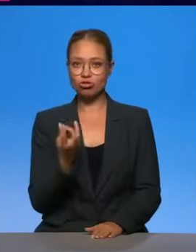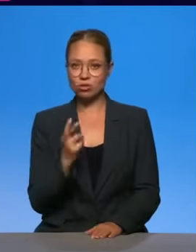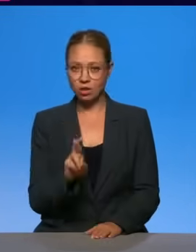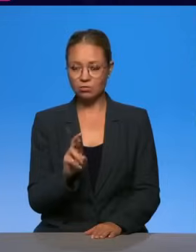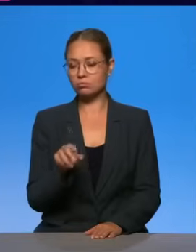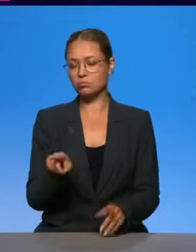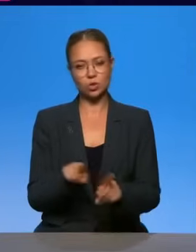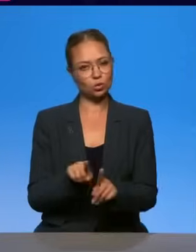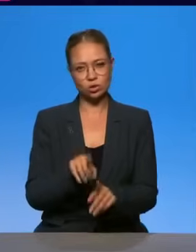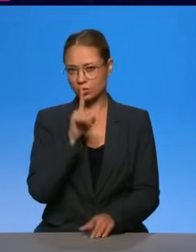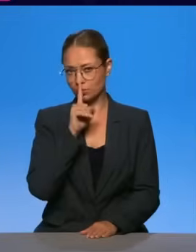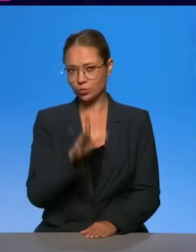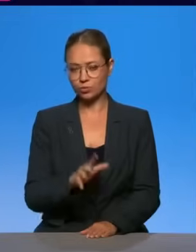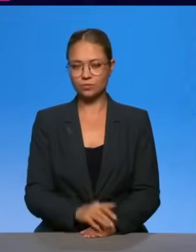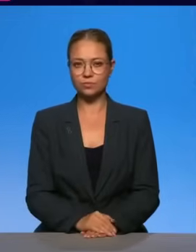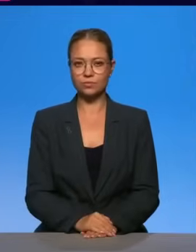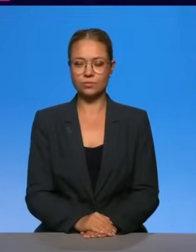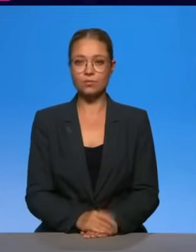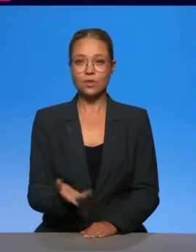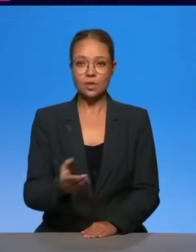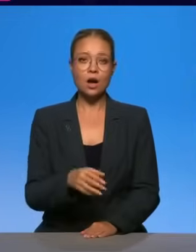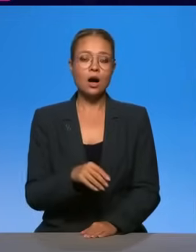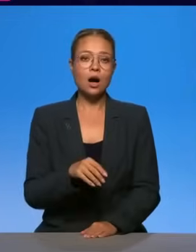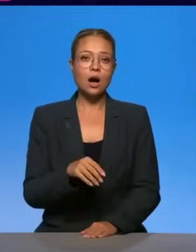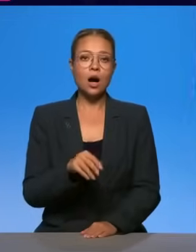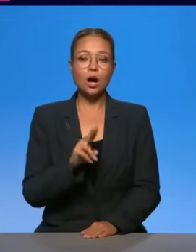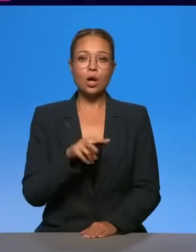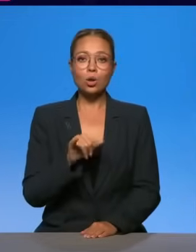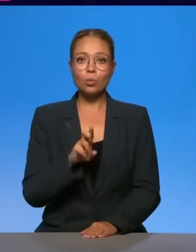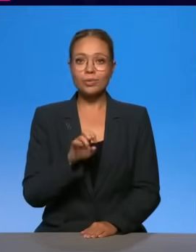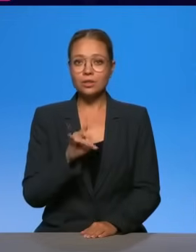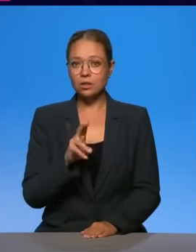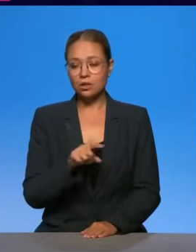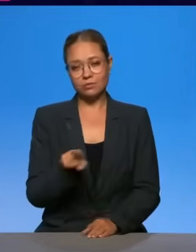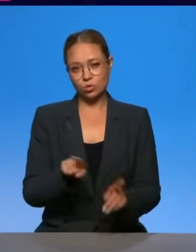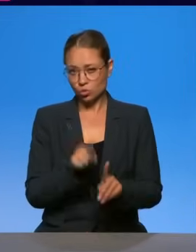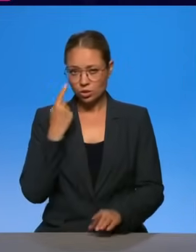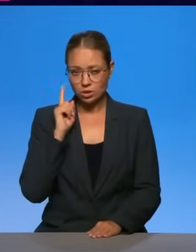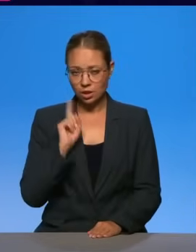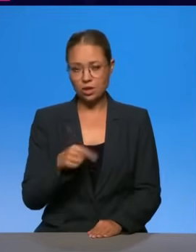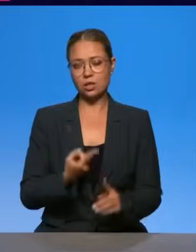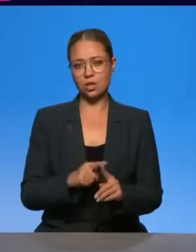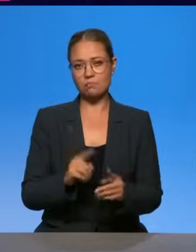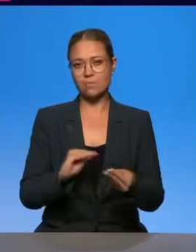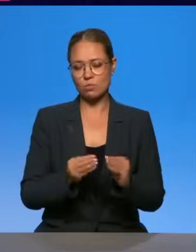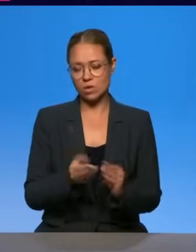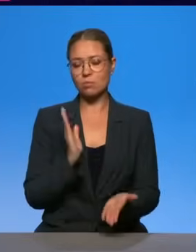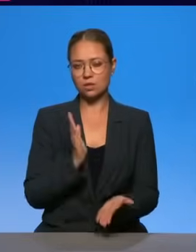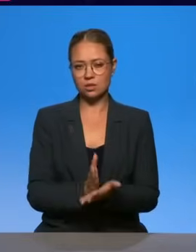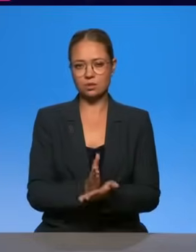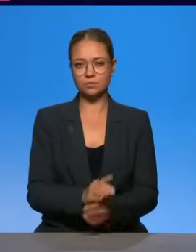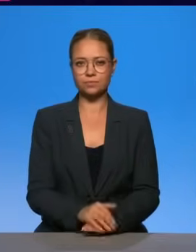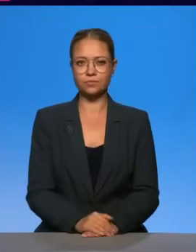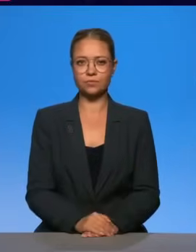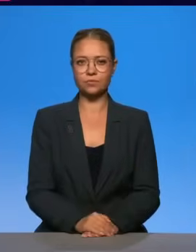будет. Ну, садовую зернику, простонародье клубнику, вы тоже знаете, тоже затронула эта проблема. Вот. И сейчас,